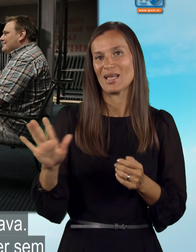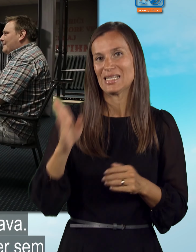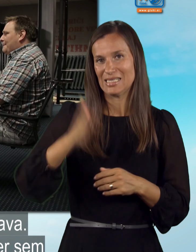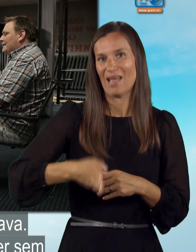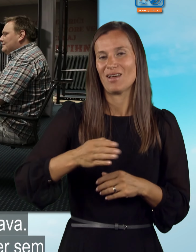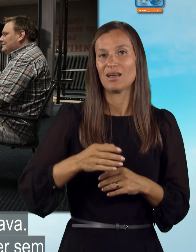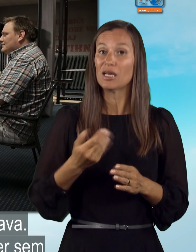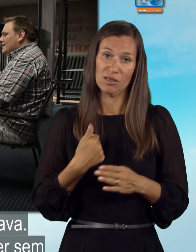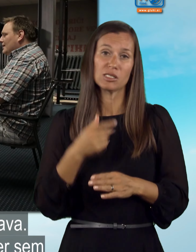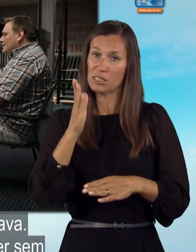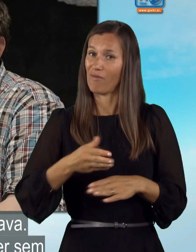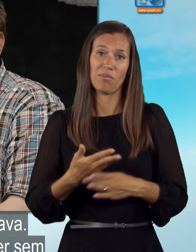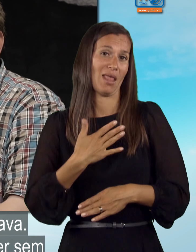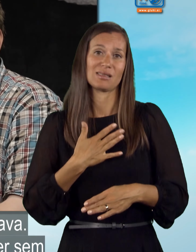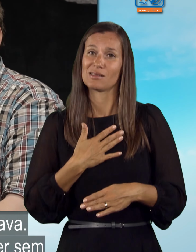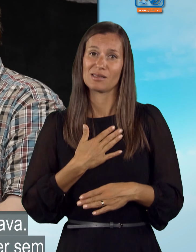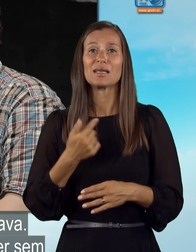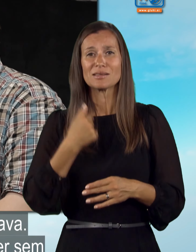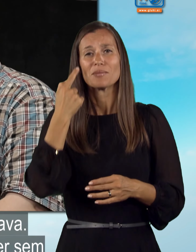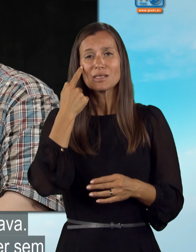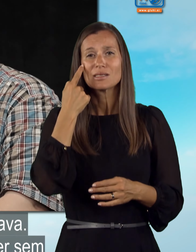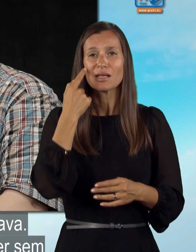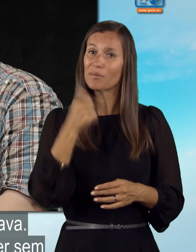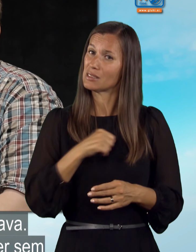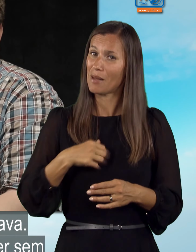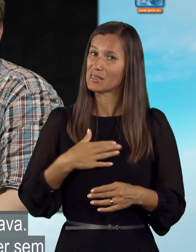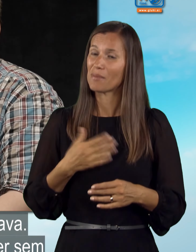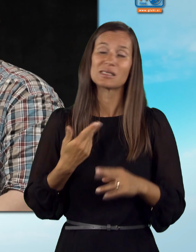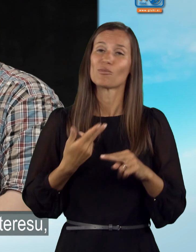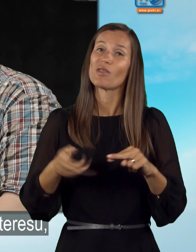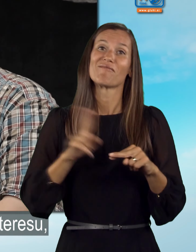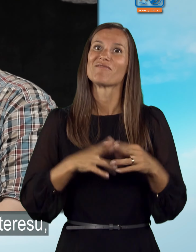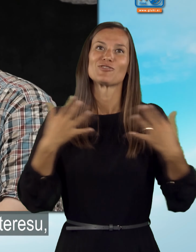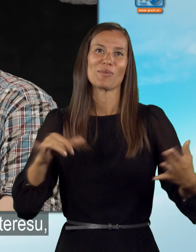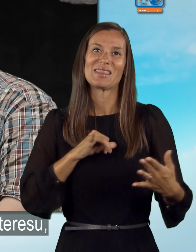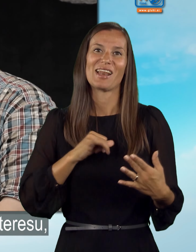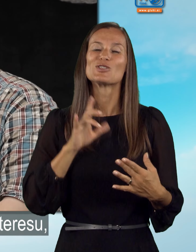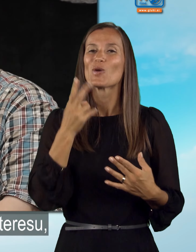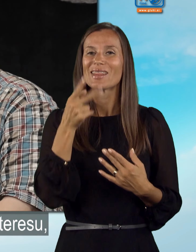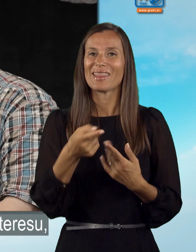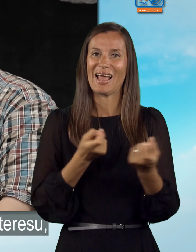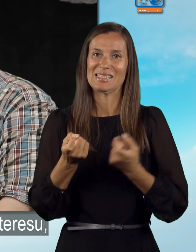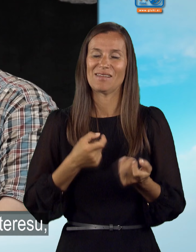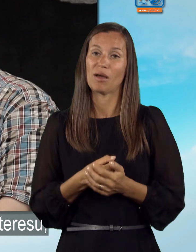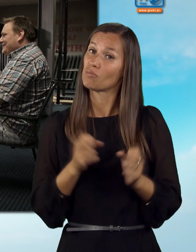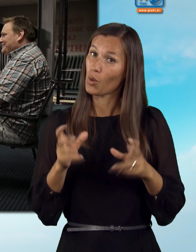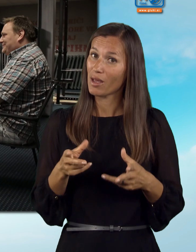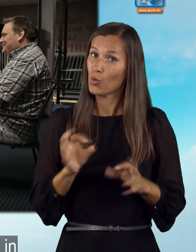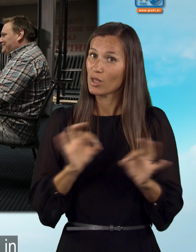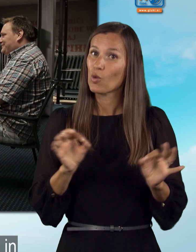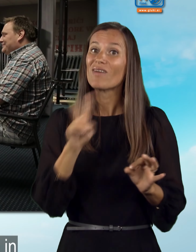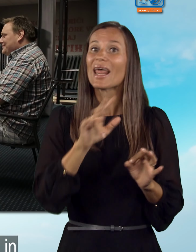Andrej, kaj je tvoja stava? Jaz nas sestavljam. Ok. Mislim, ker sem sam v največjem interesu, kar se tega izziva tiče. V